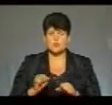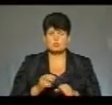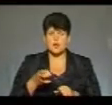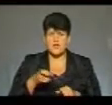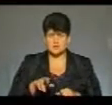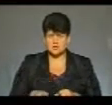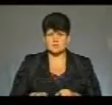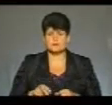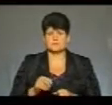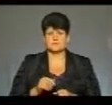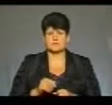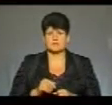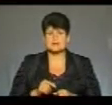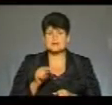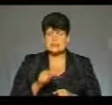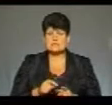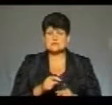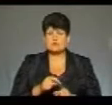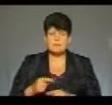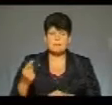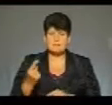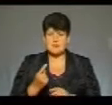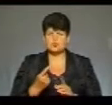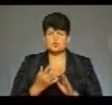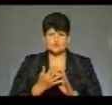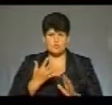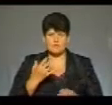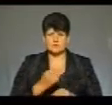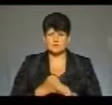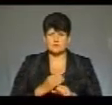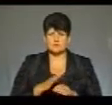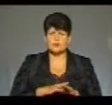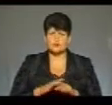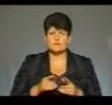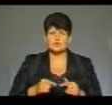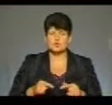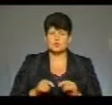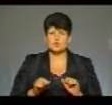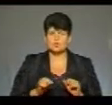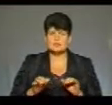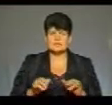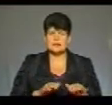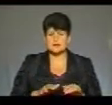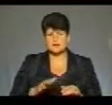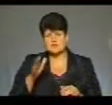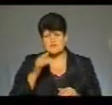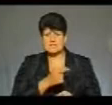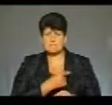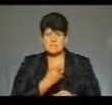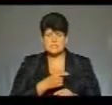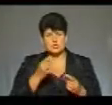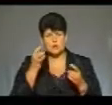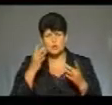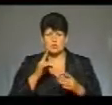Тернопільської міськради Мар'яна Зварич. За її словами, першочергово працюватимуть виконавчі органи, які координують діяльність освітніх, медичних, культурних